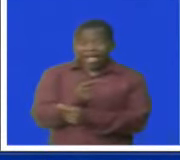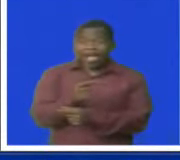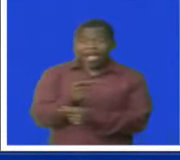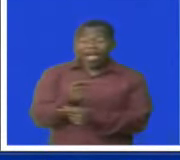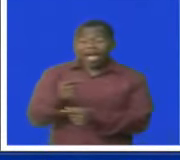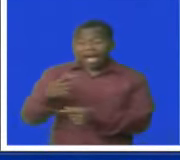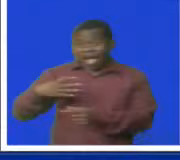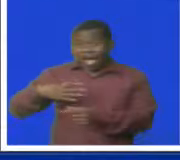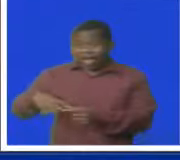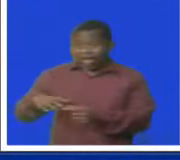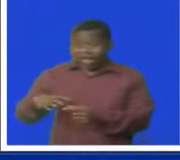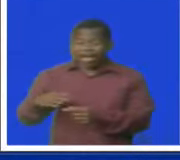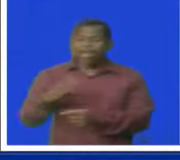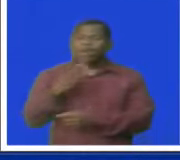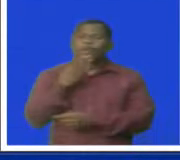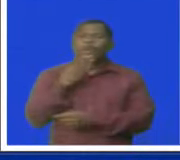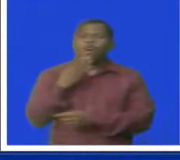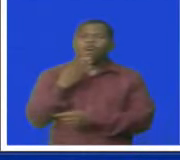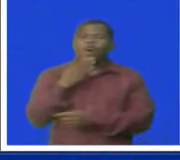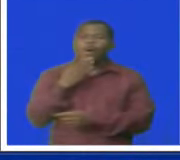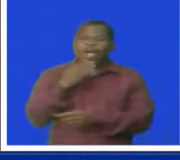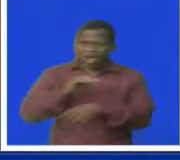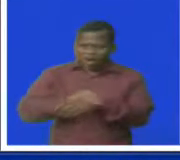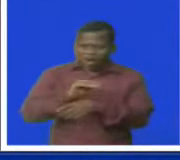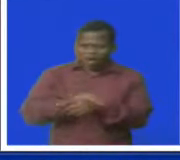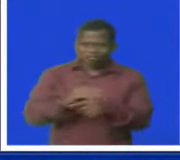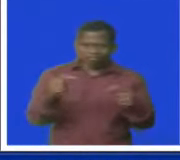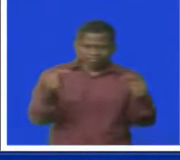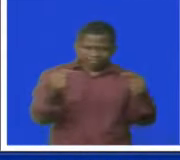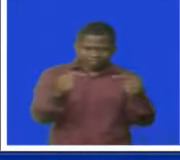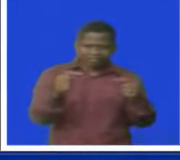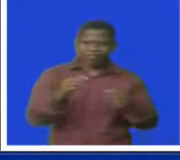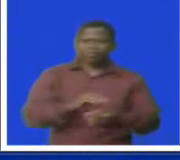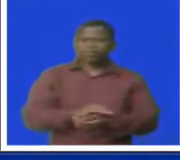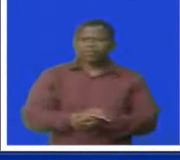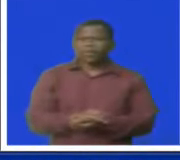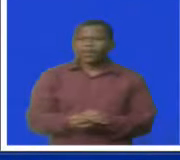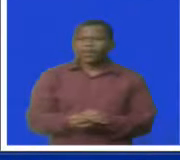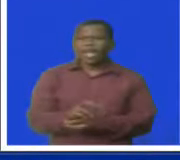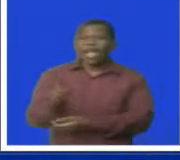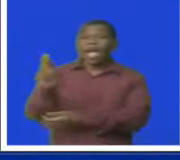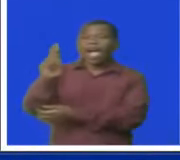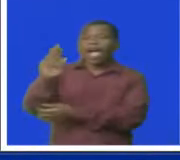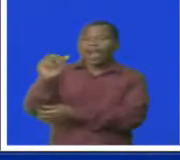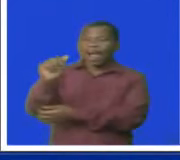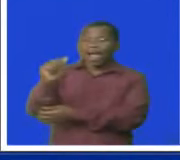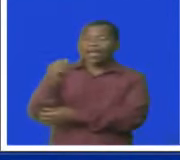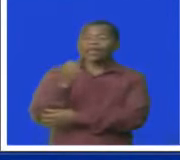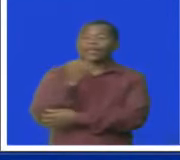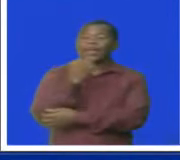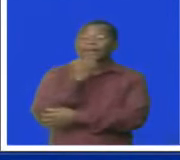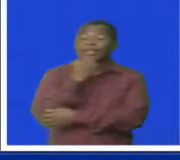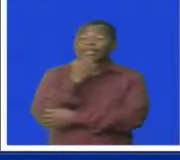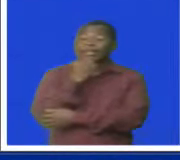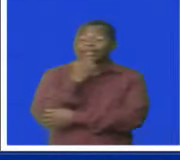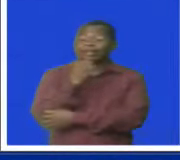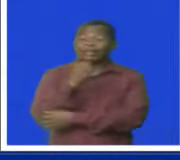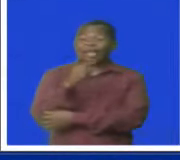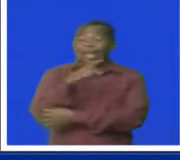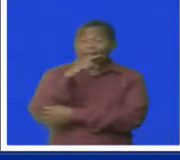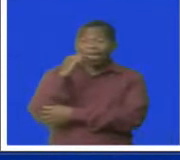that we get it right. Lobuka sifundza sakamanzini Chief Gija uthi umkhuhlane COVID-19 usitha